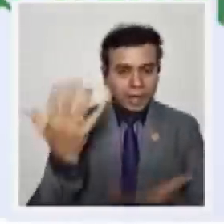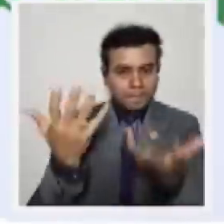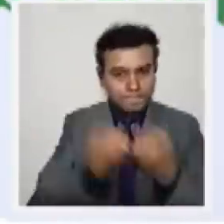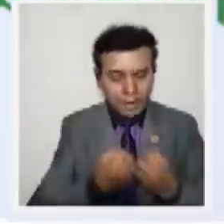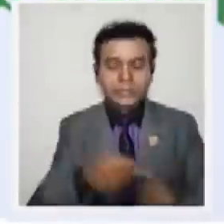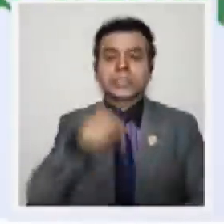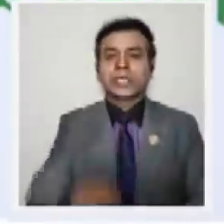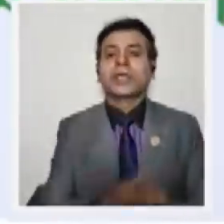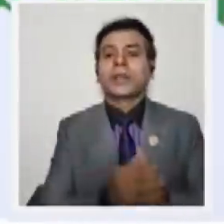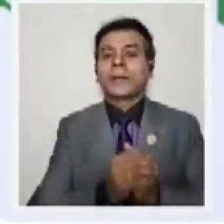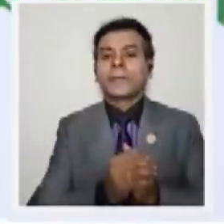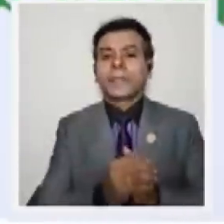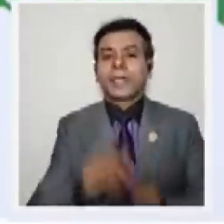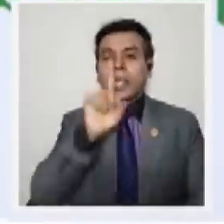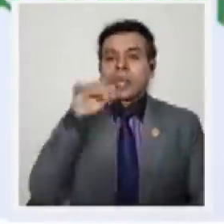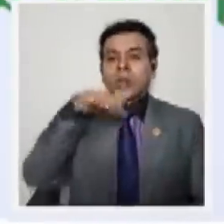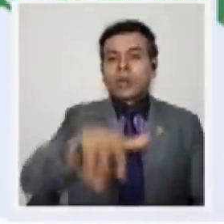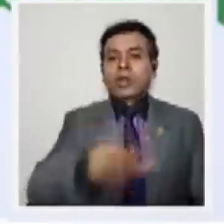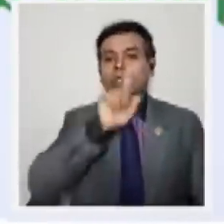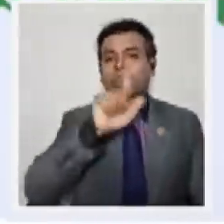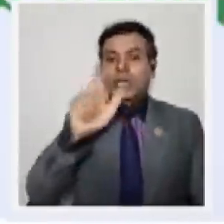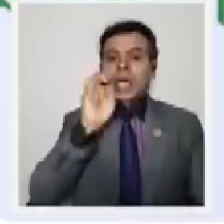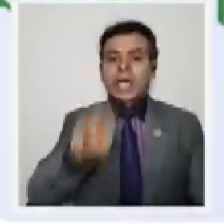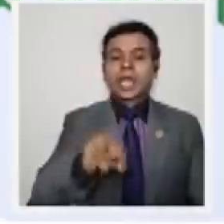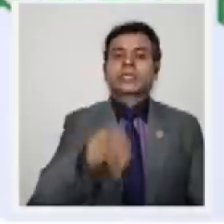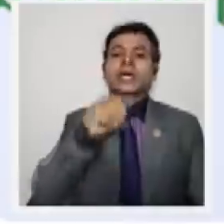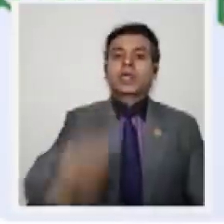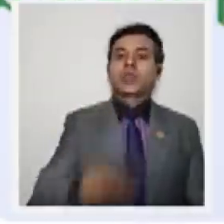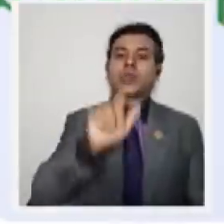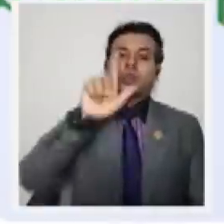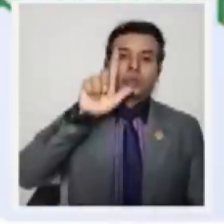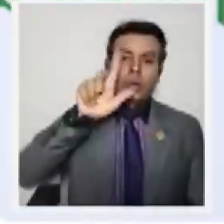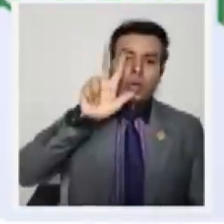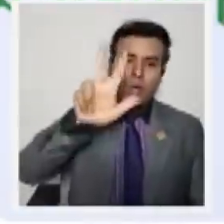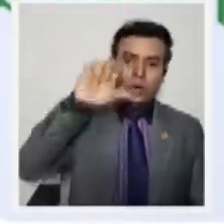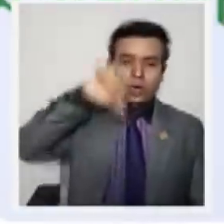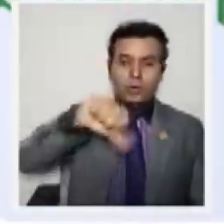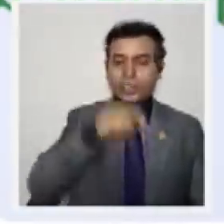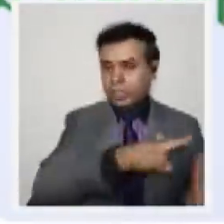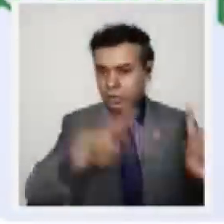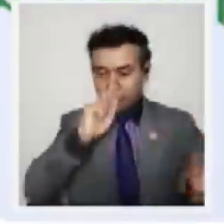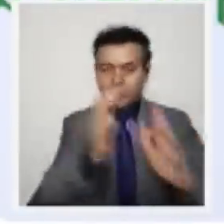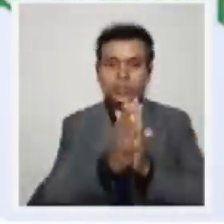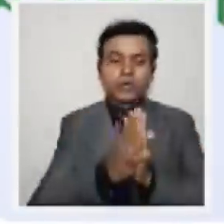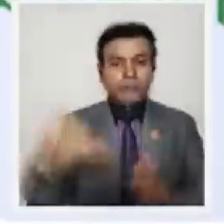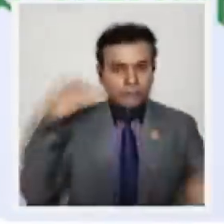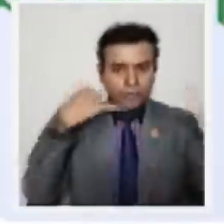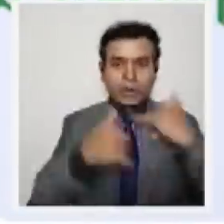টেলিফোনের মাধ্যমে স্বাস্থ্য পরামর্শ দেওয়া হয় এবং ফোন কল গ্রহণ করা হয় 24 ঘন্টায়। 24 ঘন্টা ফোন কল গ্রহণ করা হয়েছে